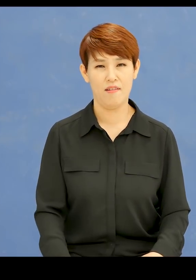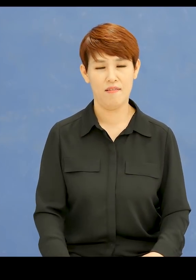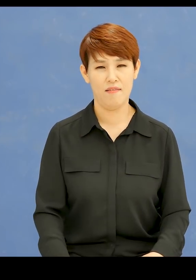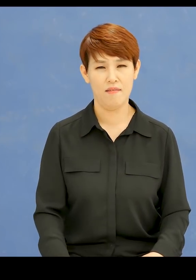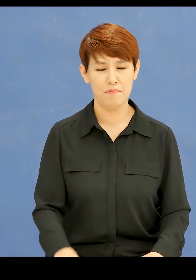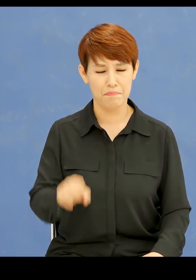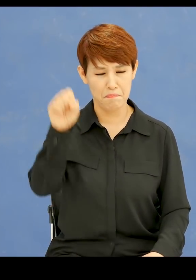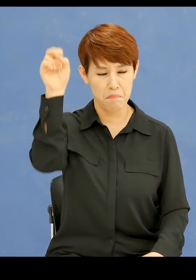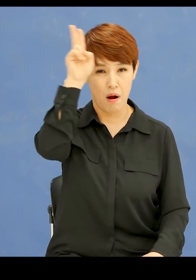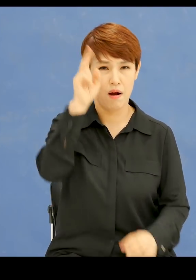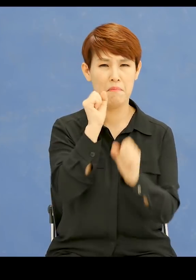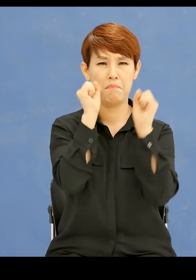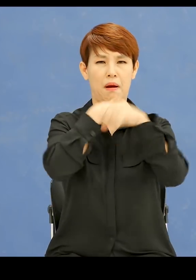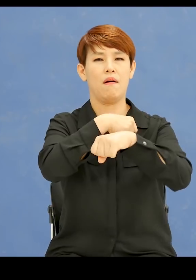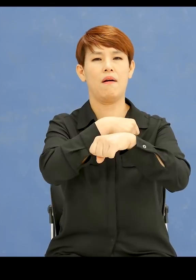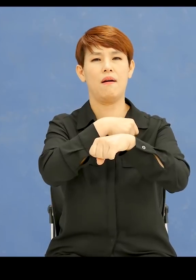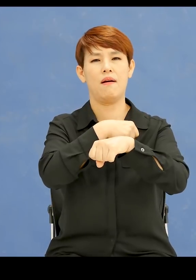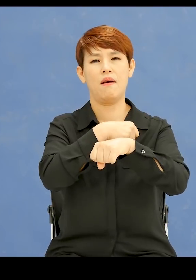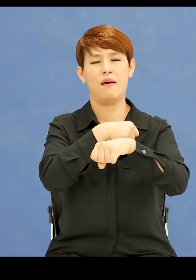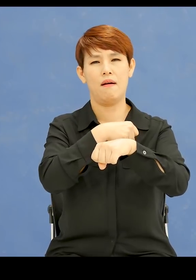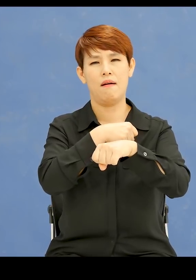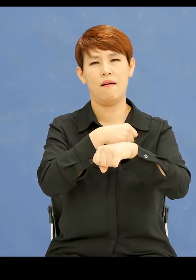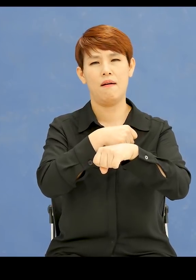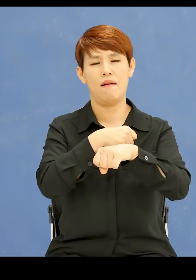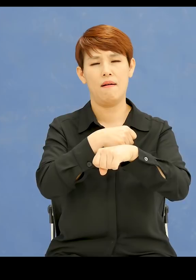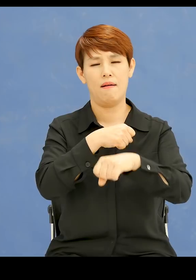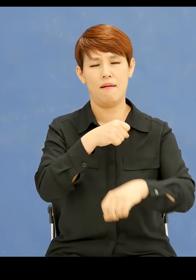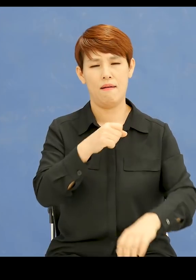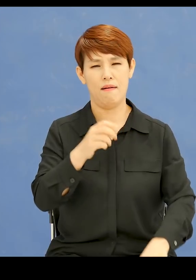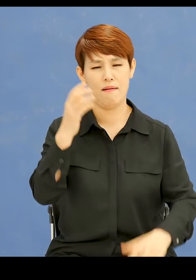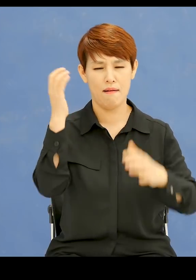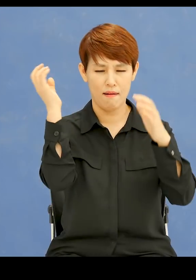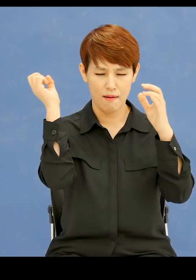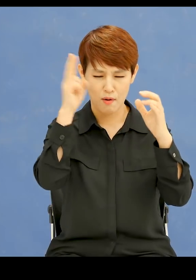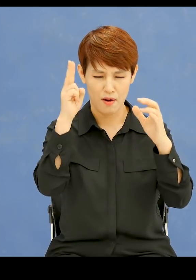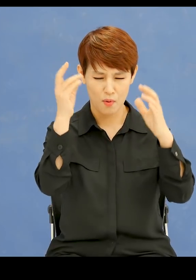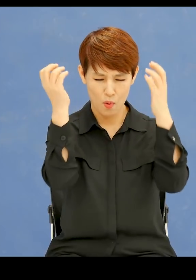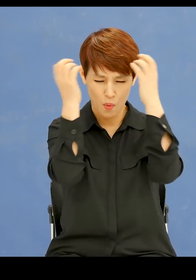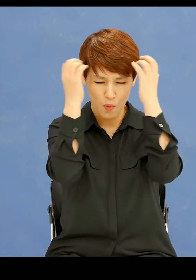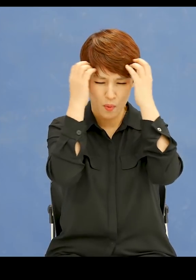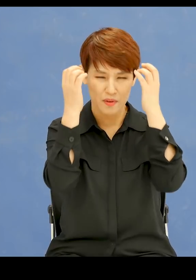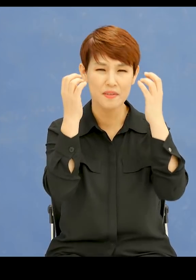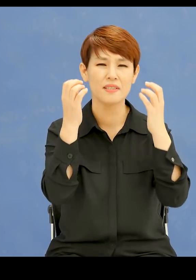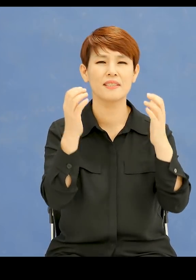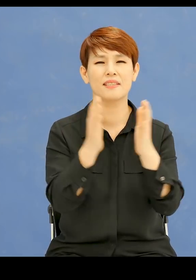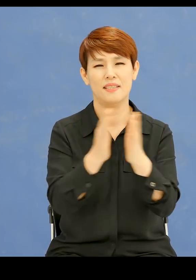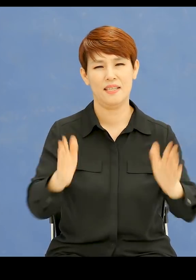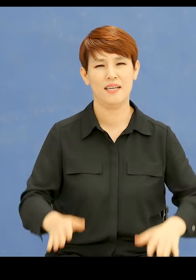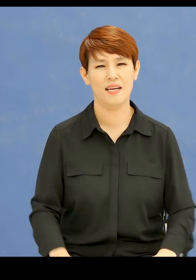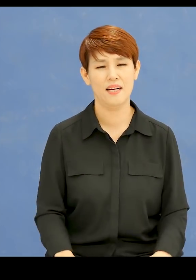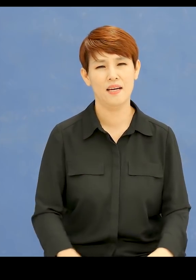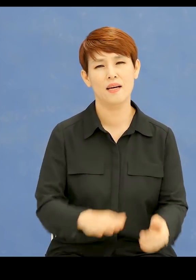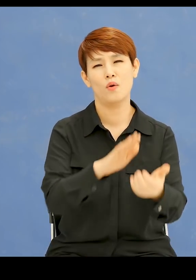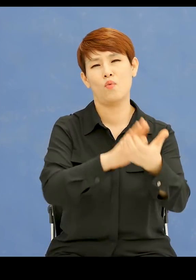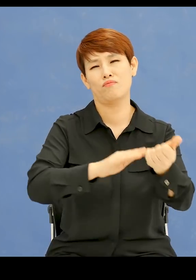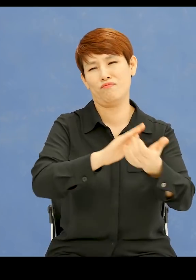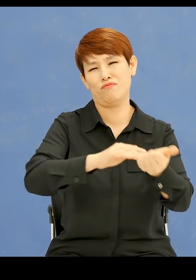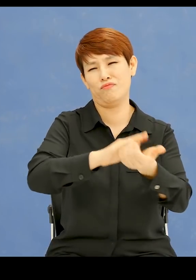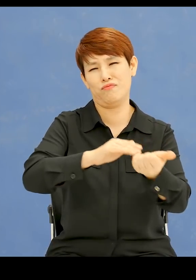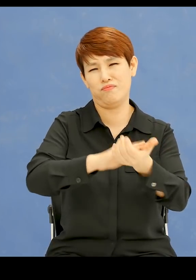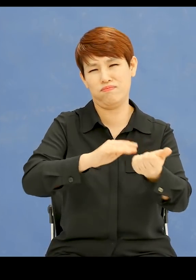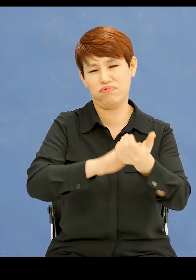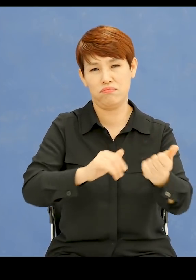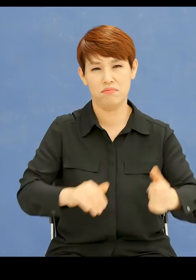그런 일들을 겪으시니까 그렇죠. 고생 안 해보셨으니까 이제 거의 화투를 치셨던 것 같고